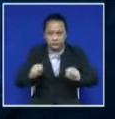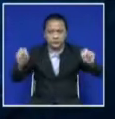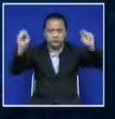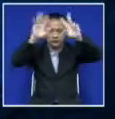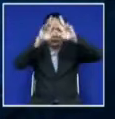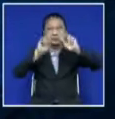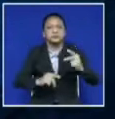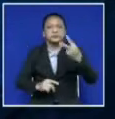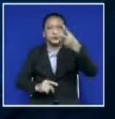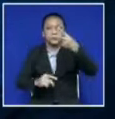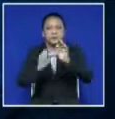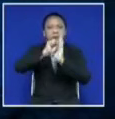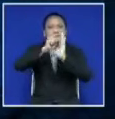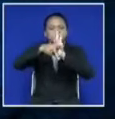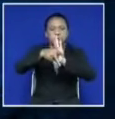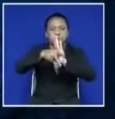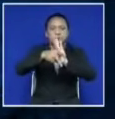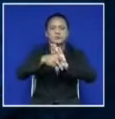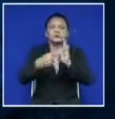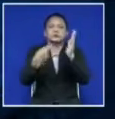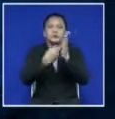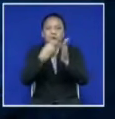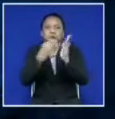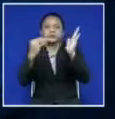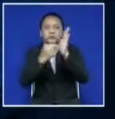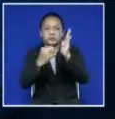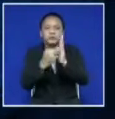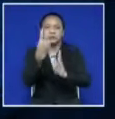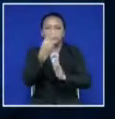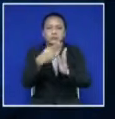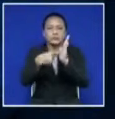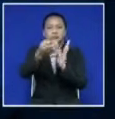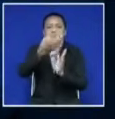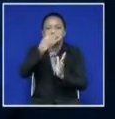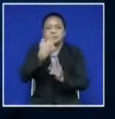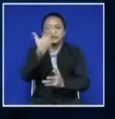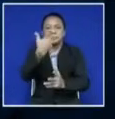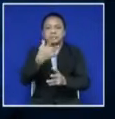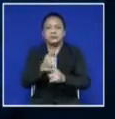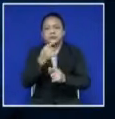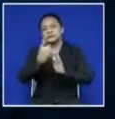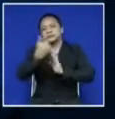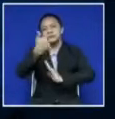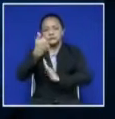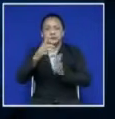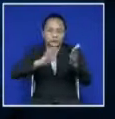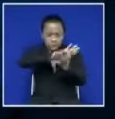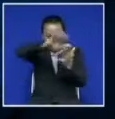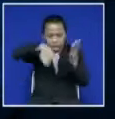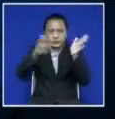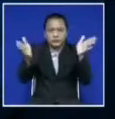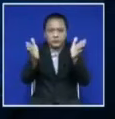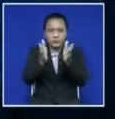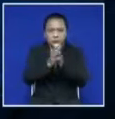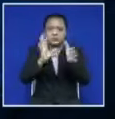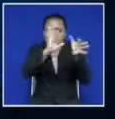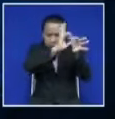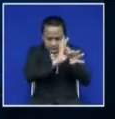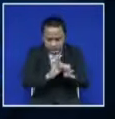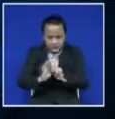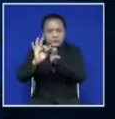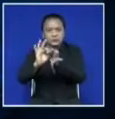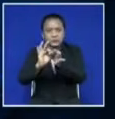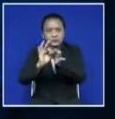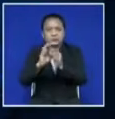ายสุพรรณบุรีราชบุรีกรุงเทพมหานคร2รายสมุทรปราการ3รายและจังหวัดอื่นๆทั้งหมดนี้มีความเกี่ยวเนื่องกับ